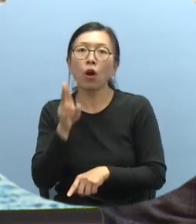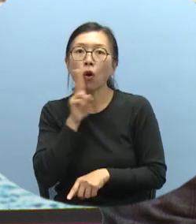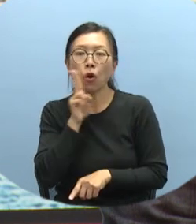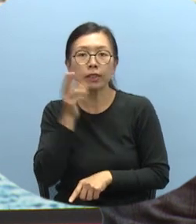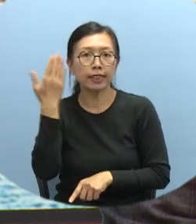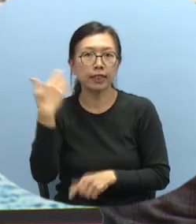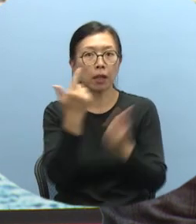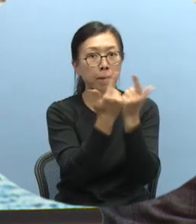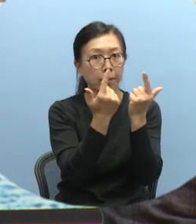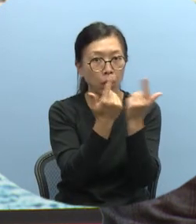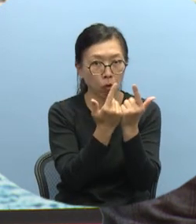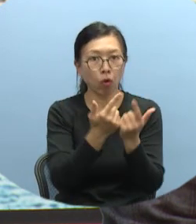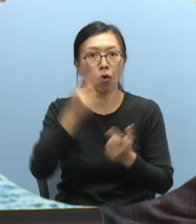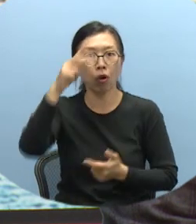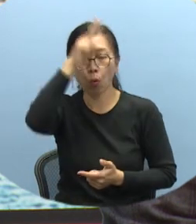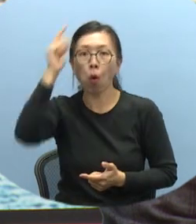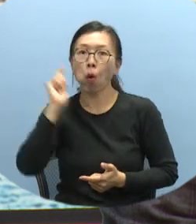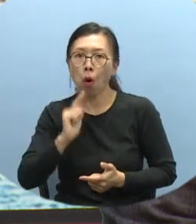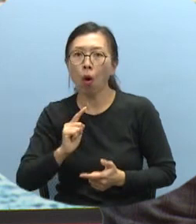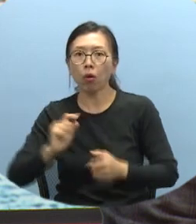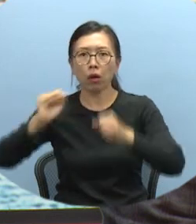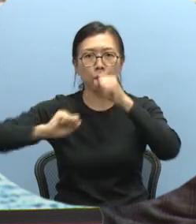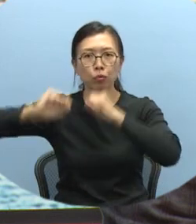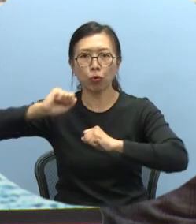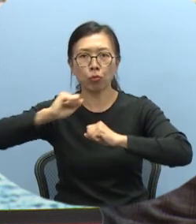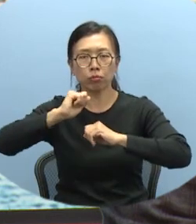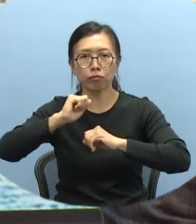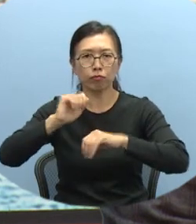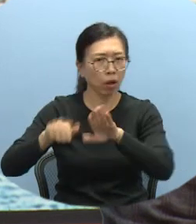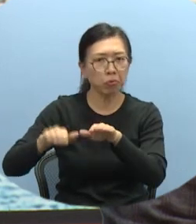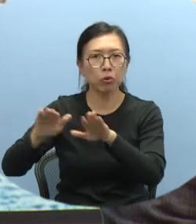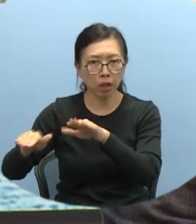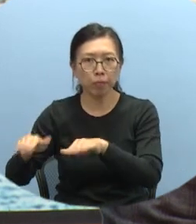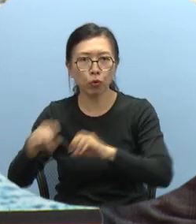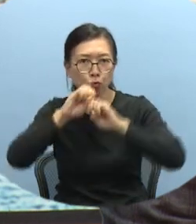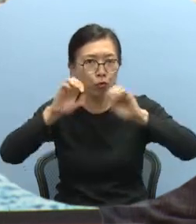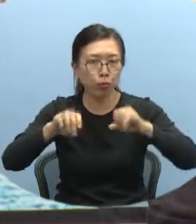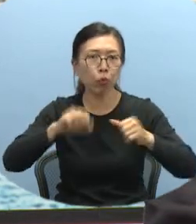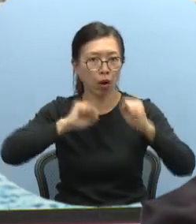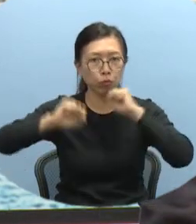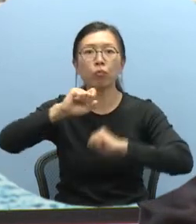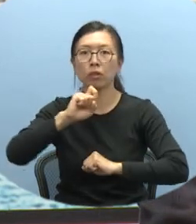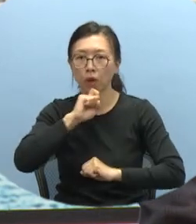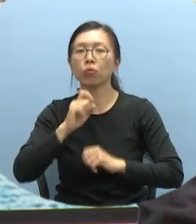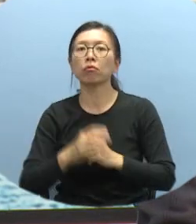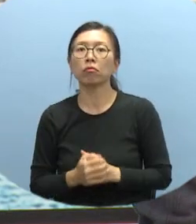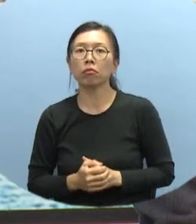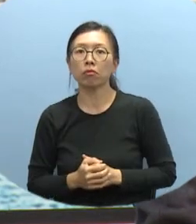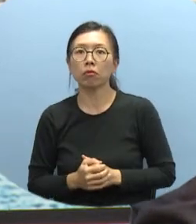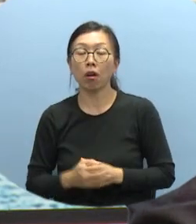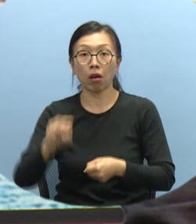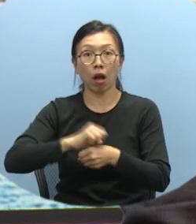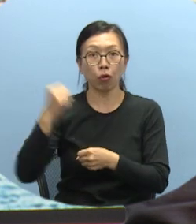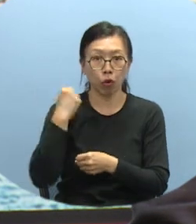及觀塘受限區域行動規模相若的限制和檢測宣告行動。我們亦都會